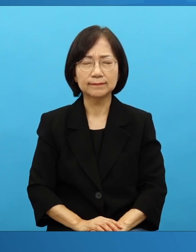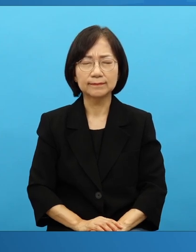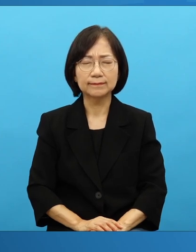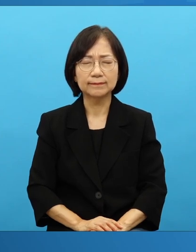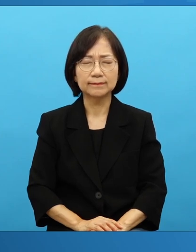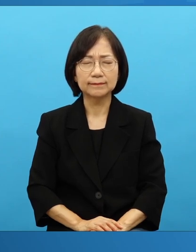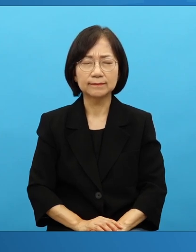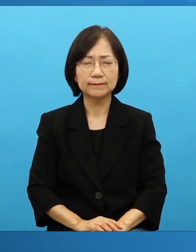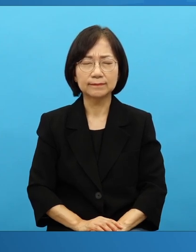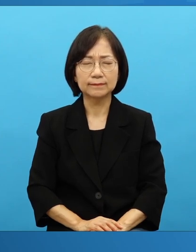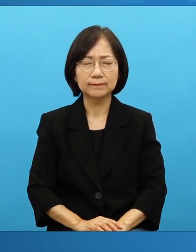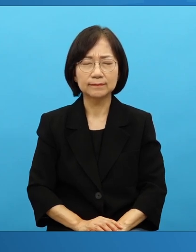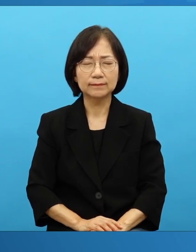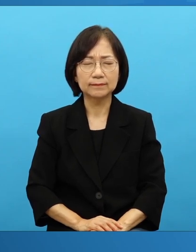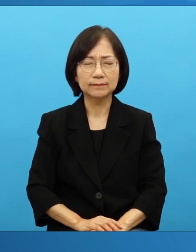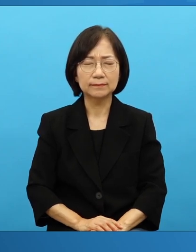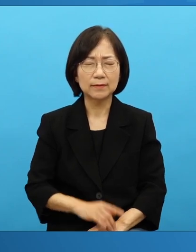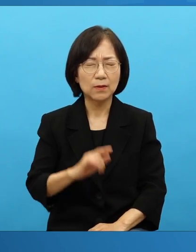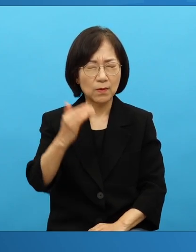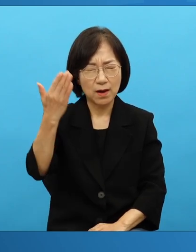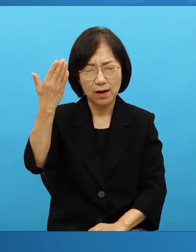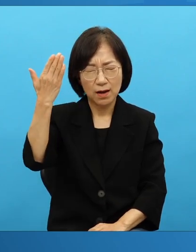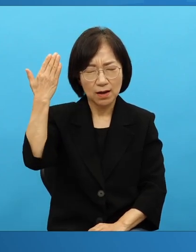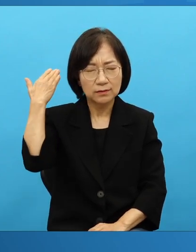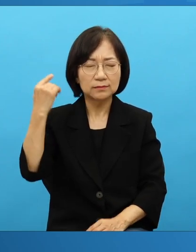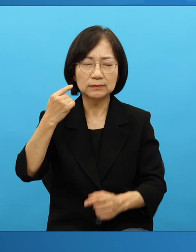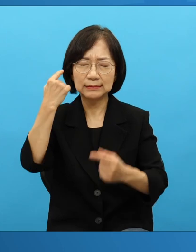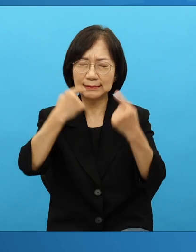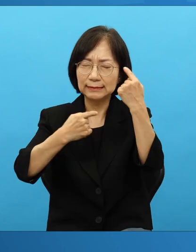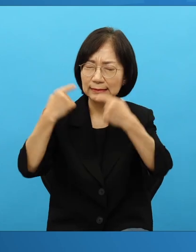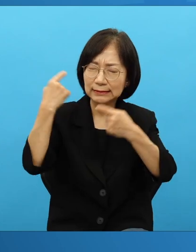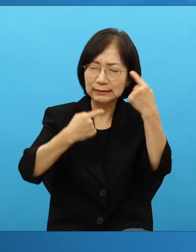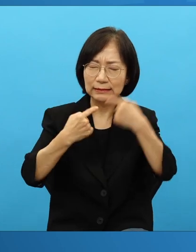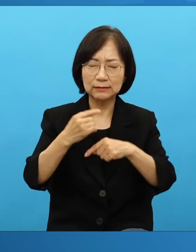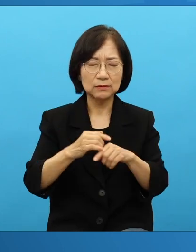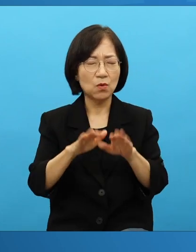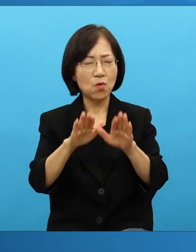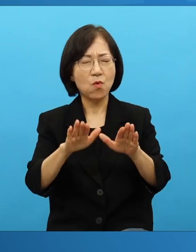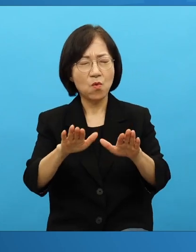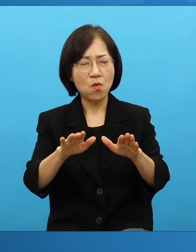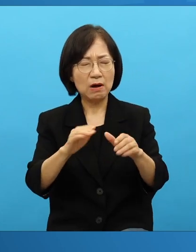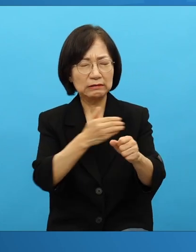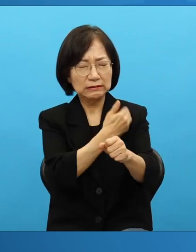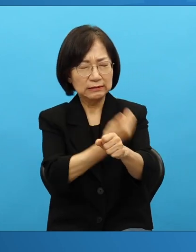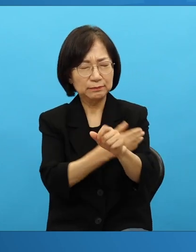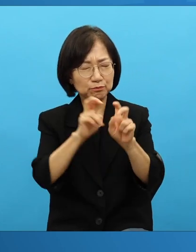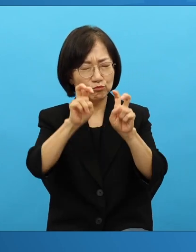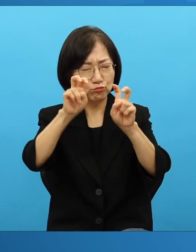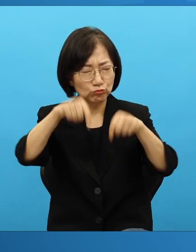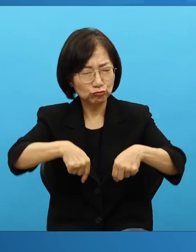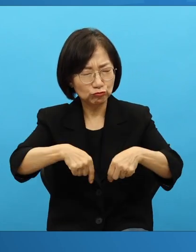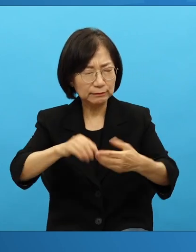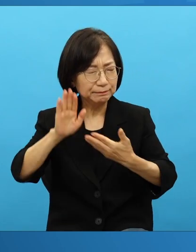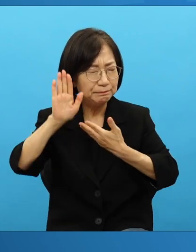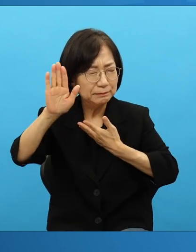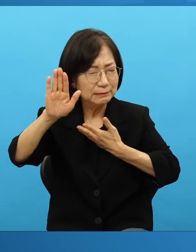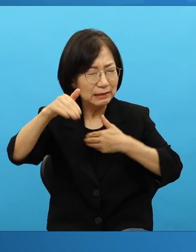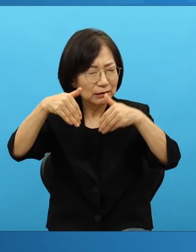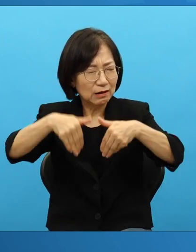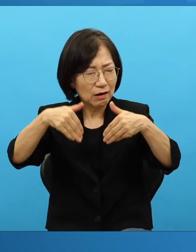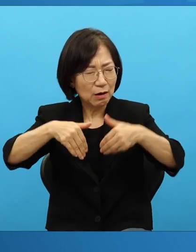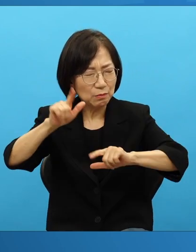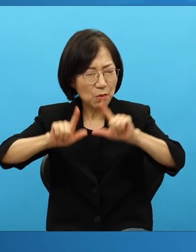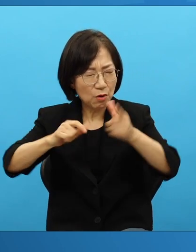领导的神的空前绝后的祝福吧. 과거의 상처와 오늘의 무능력과 미래의 종노릇의 운명을